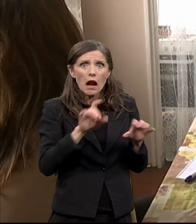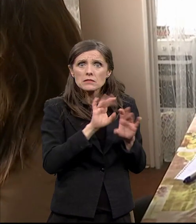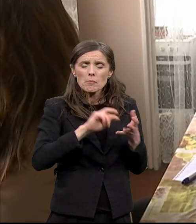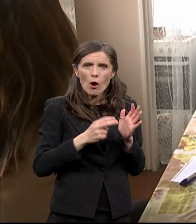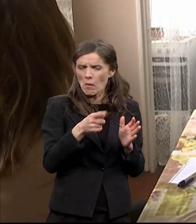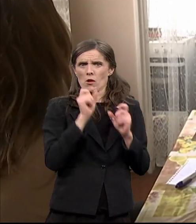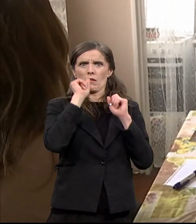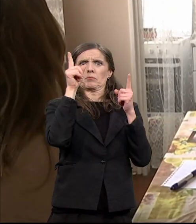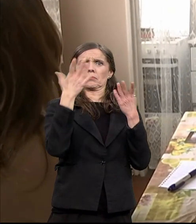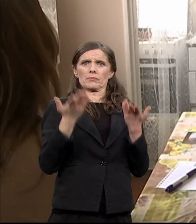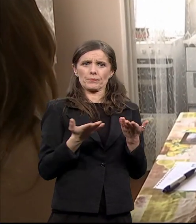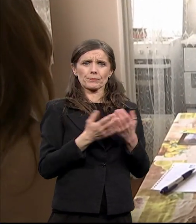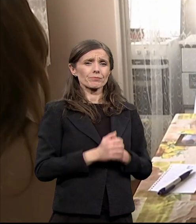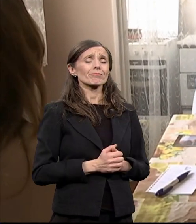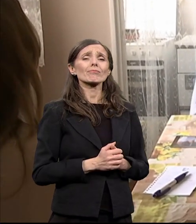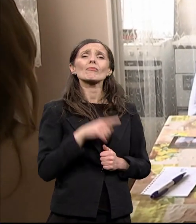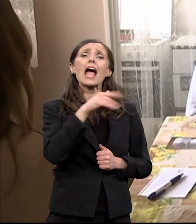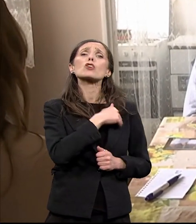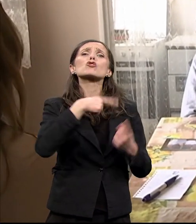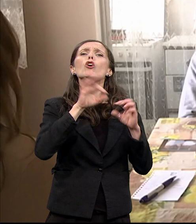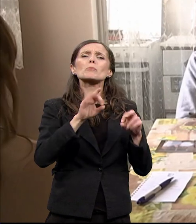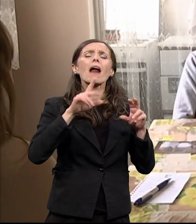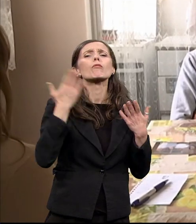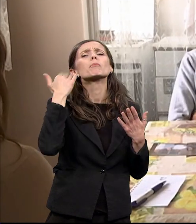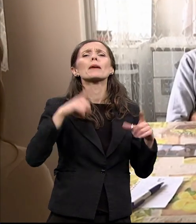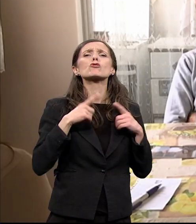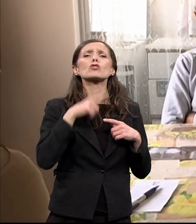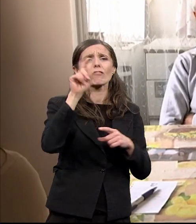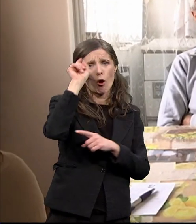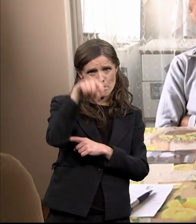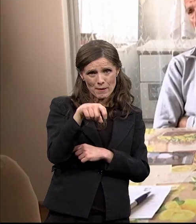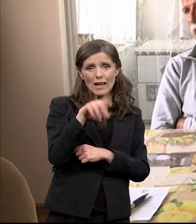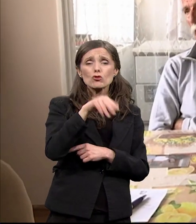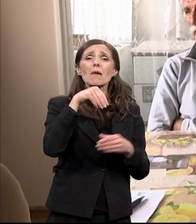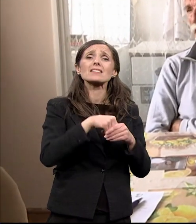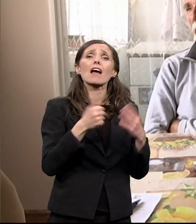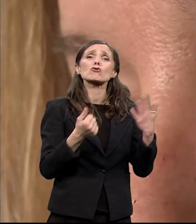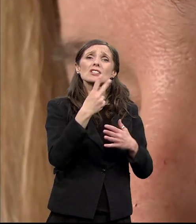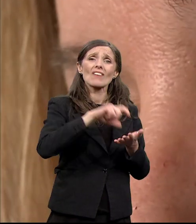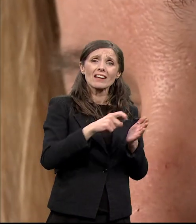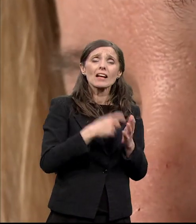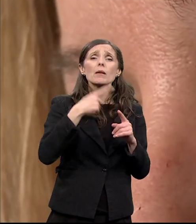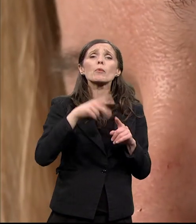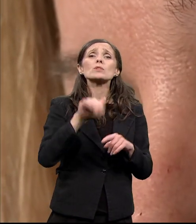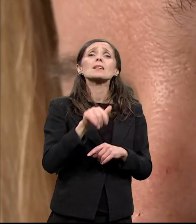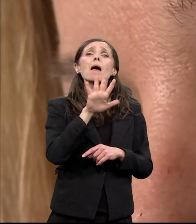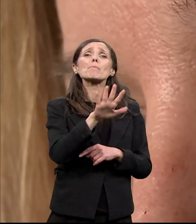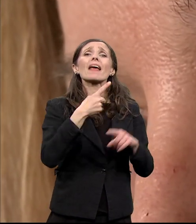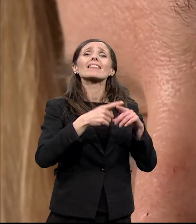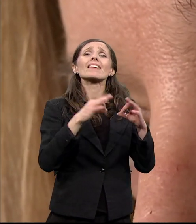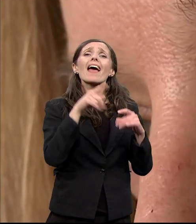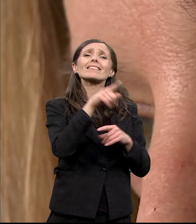Đokići su iz Peći, u tom gradu im je ostao stan od 62 kvadrata, a vlasnici su i 5 hektara zemlje u Ljubordi kod